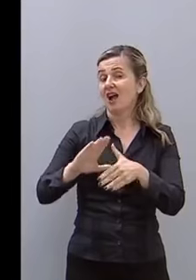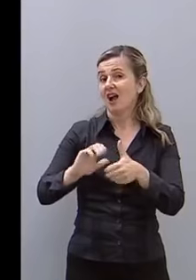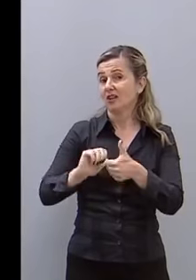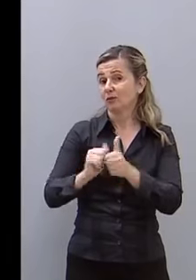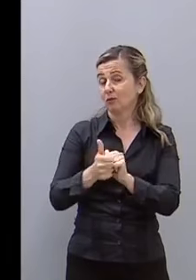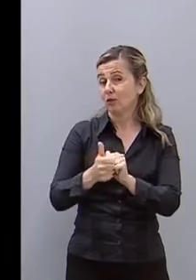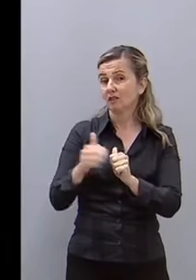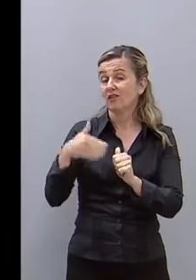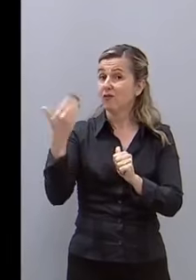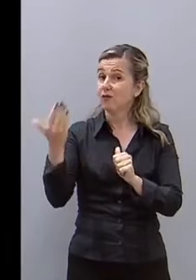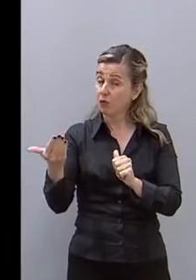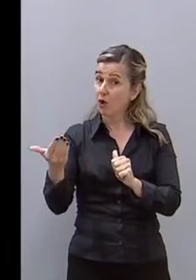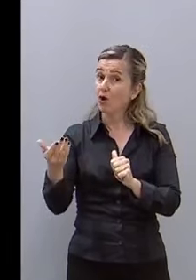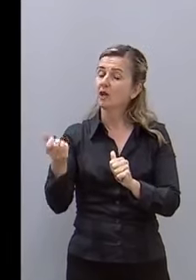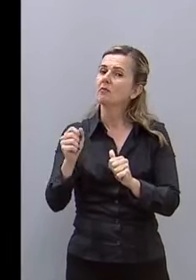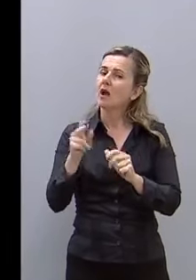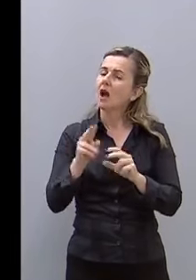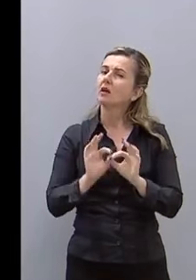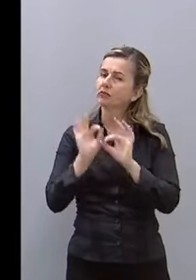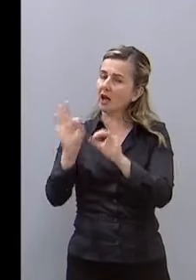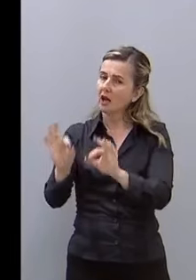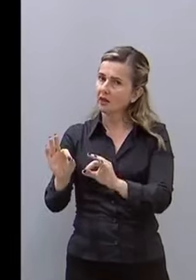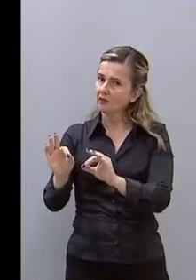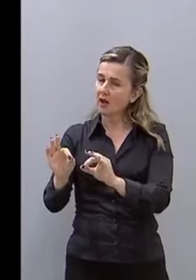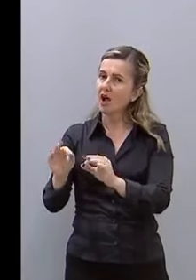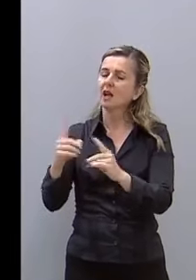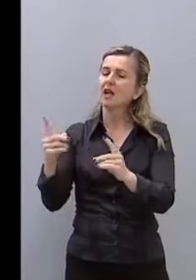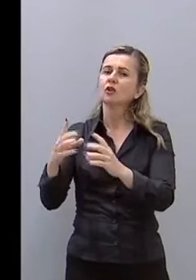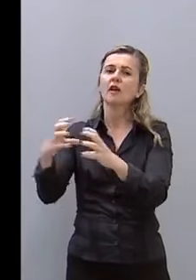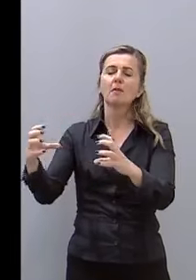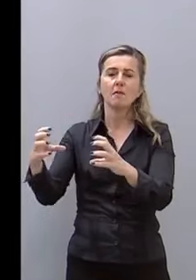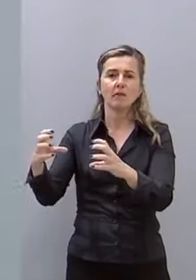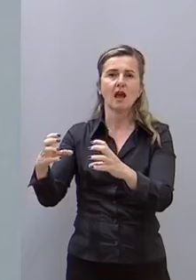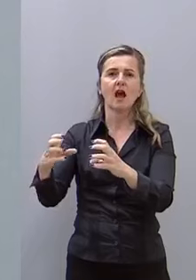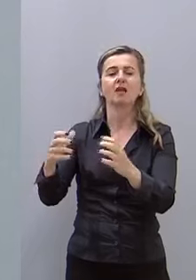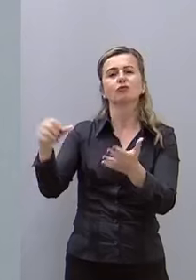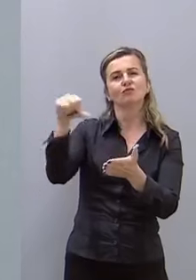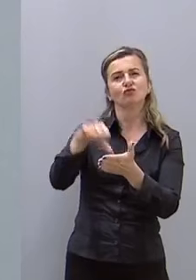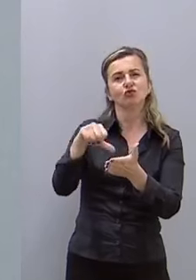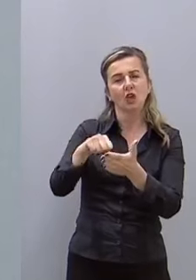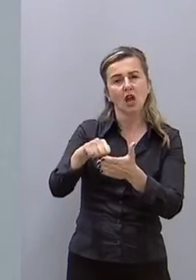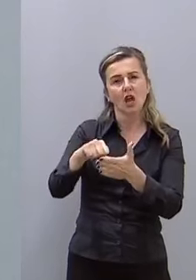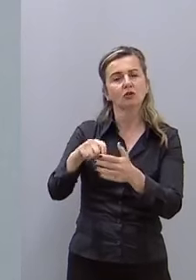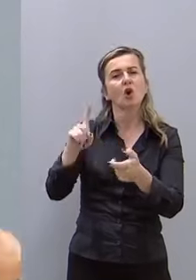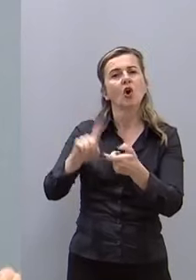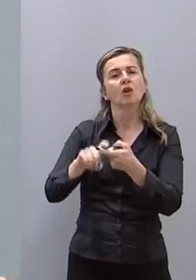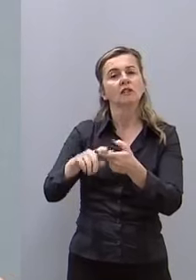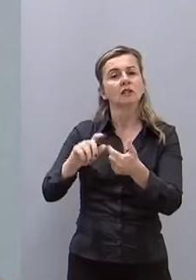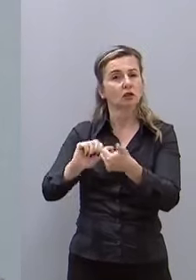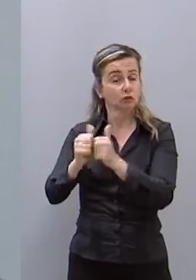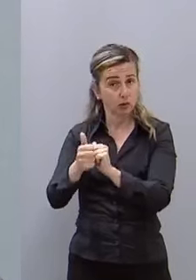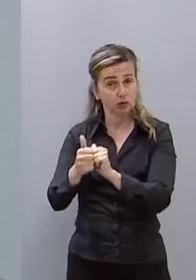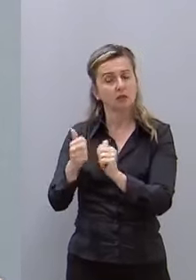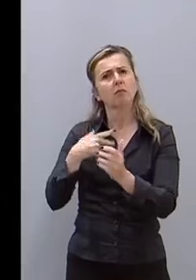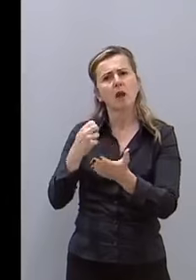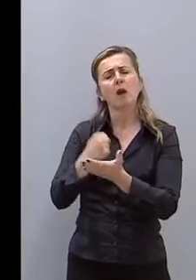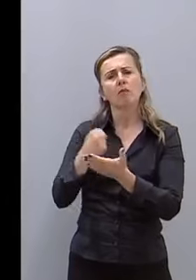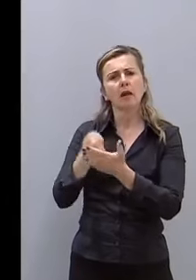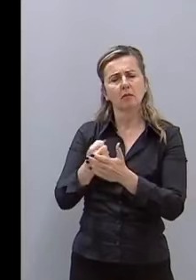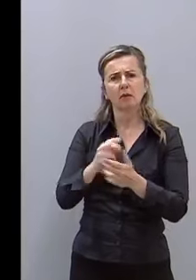raggiungimento degli impianti centri e siti sportivi è consentito anche spostarsi con mezzi